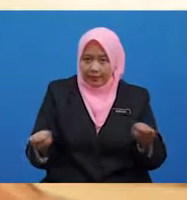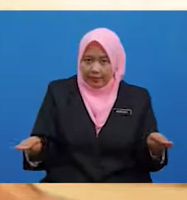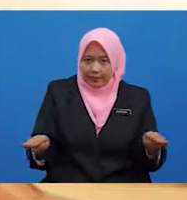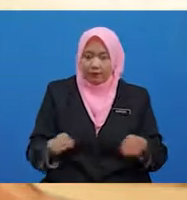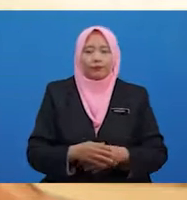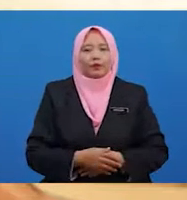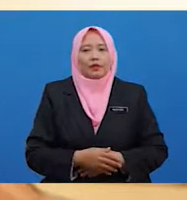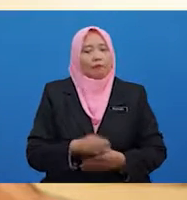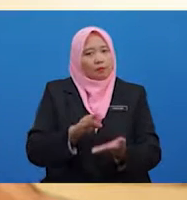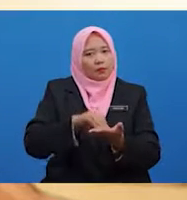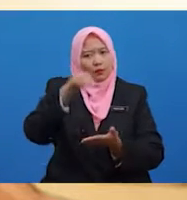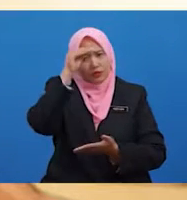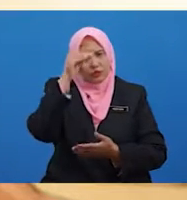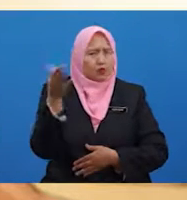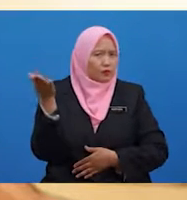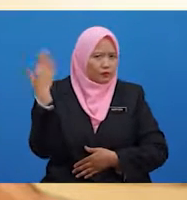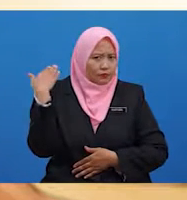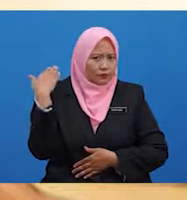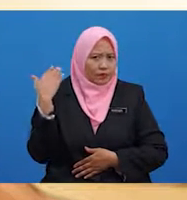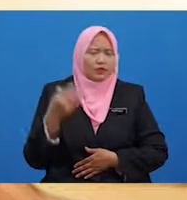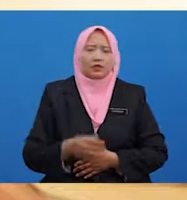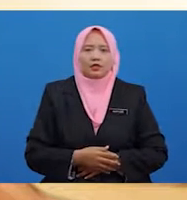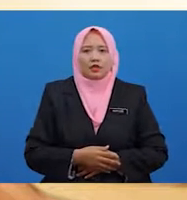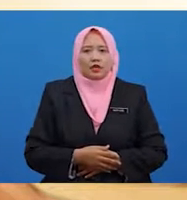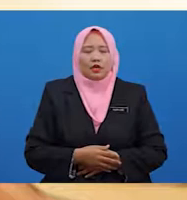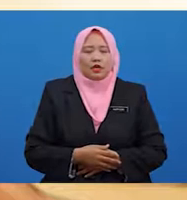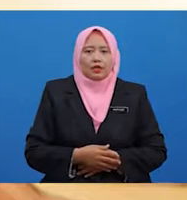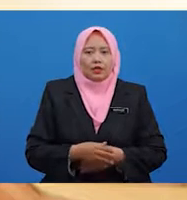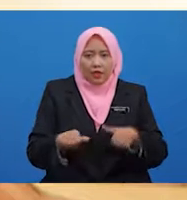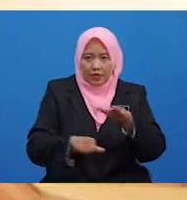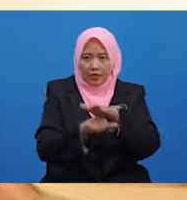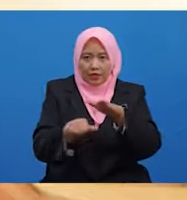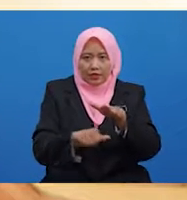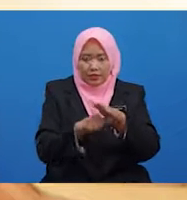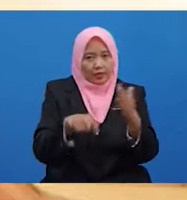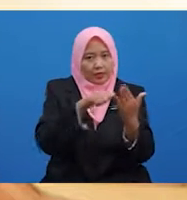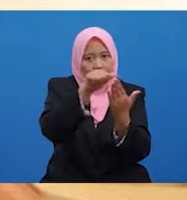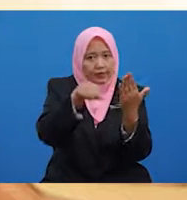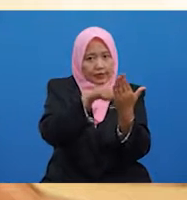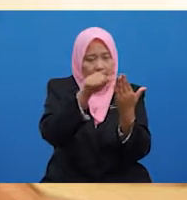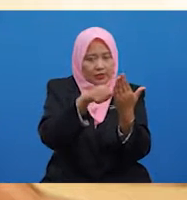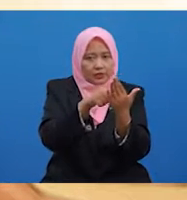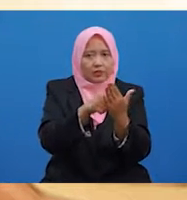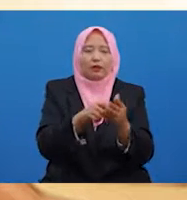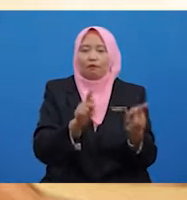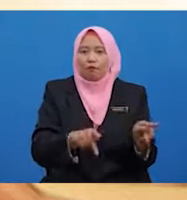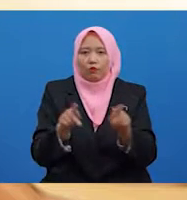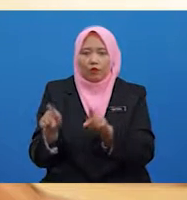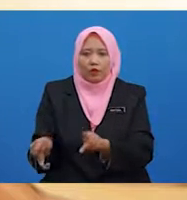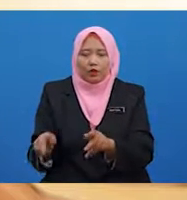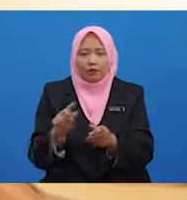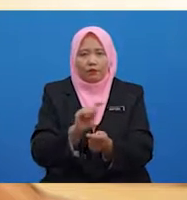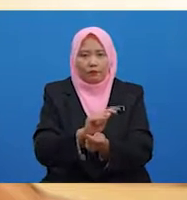yang lepas, kita telah didedahkan dengan asas menganalisis data pola perubahan, iaitu